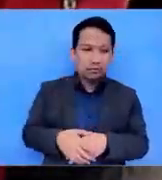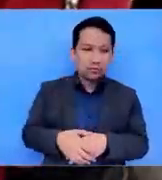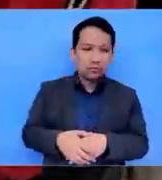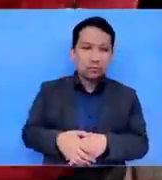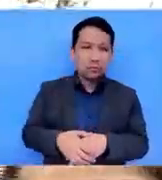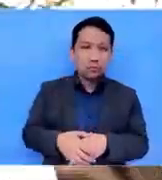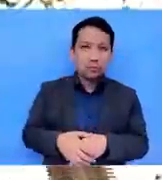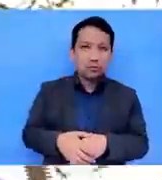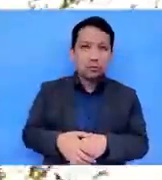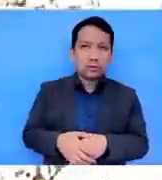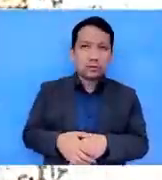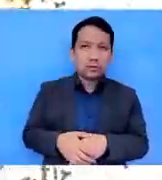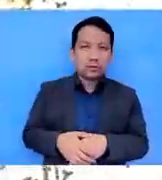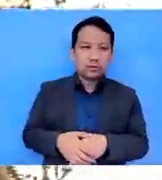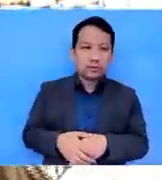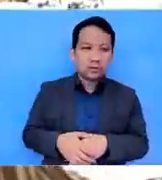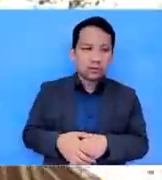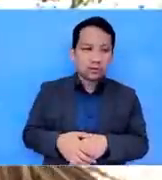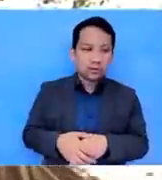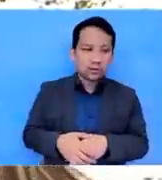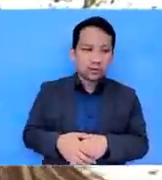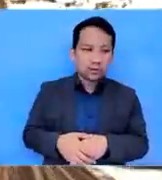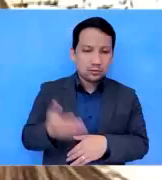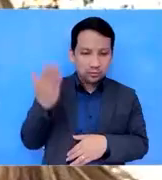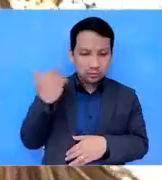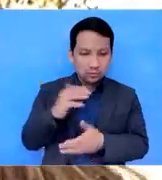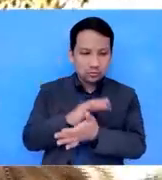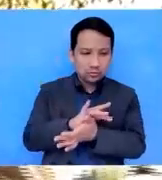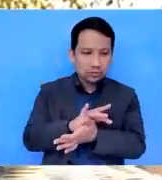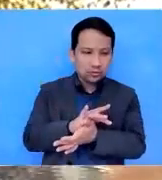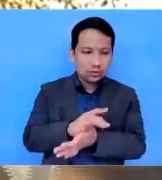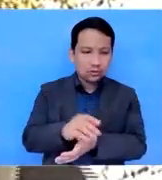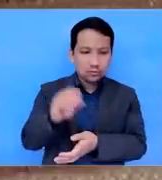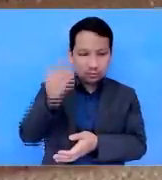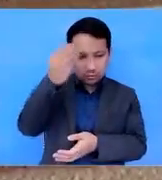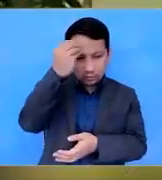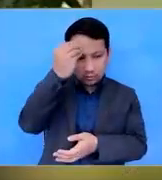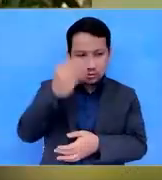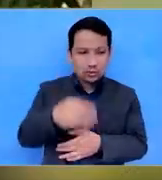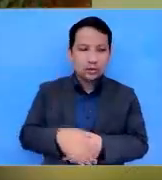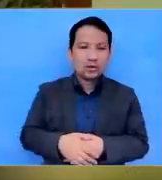yung sa ipinatupad noong pandemya na pagbubudbud sa ulo. Jess.